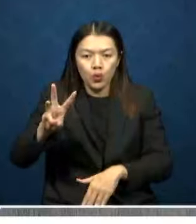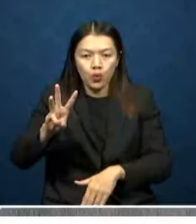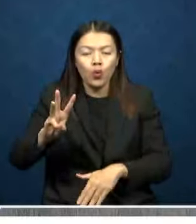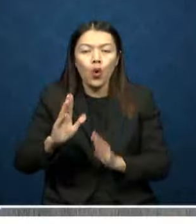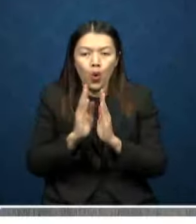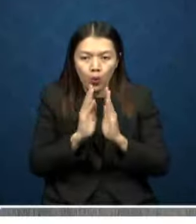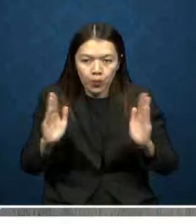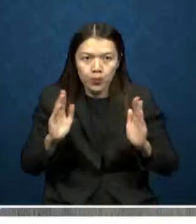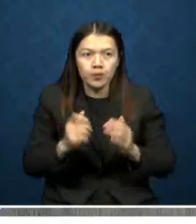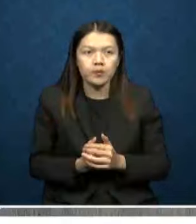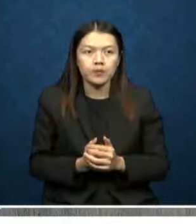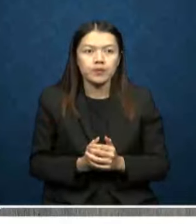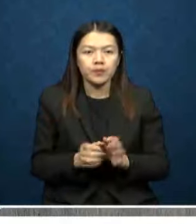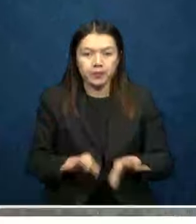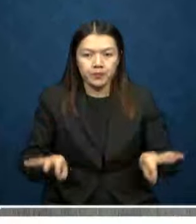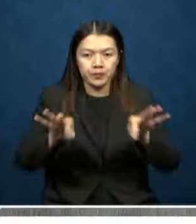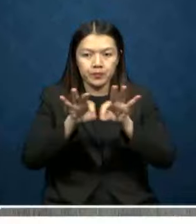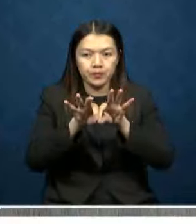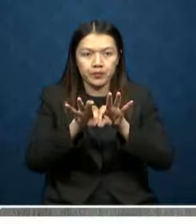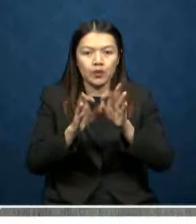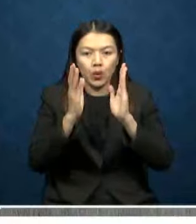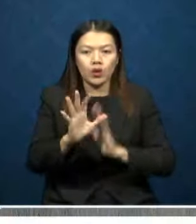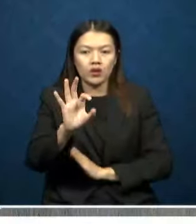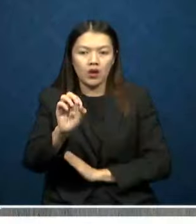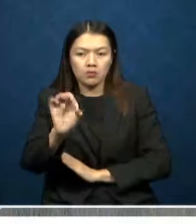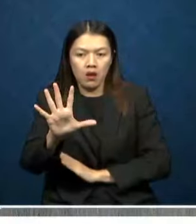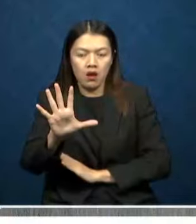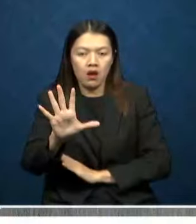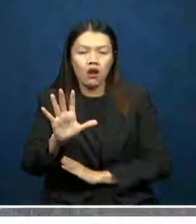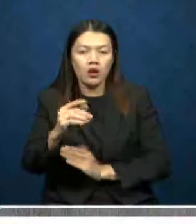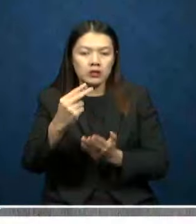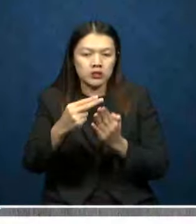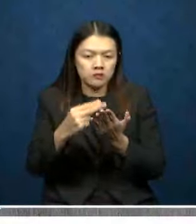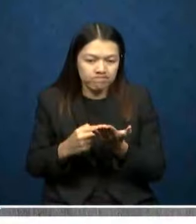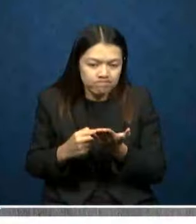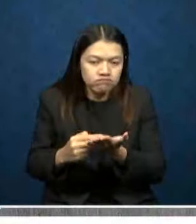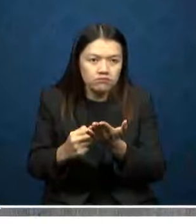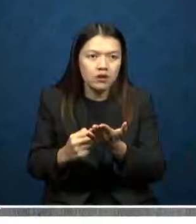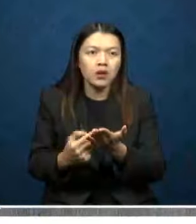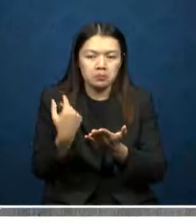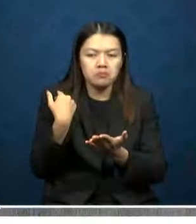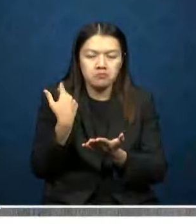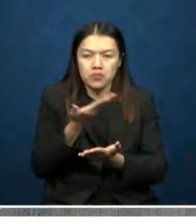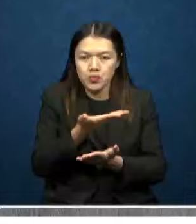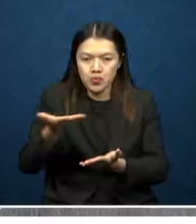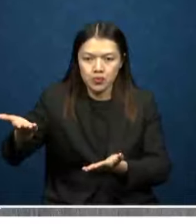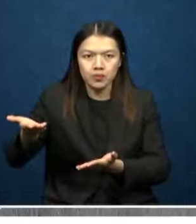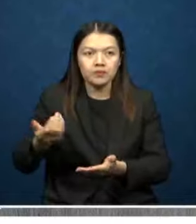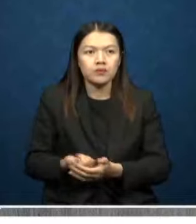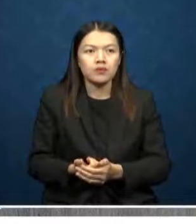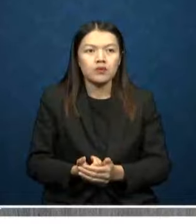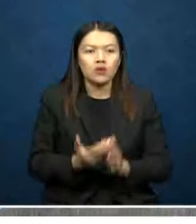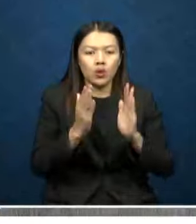อีกครั้งหนึ่งโดยเฉพาะ 95ท่านที่ว่าไปแล้วนั้นและอีกหลายท่านนะครับ